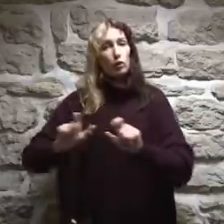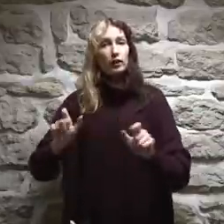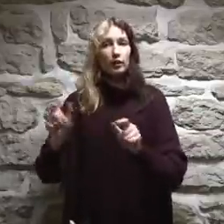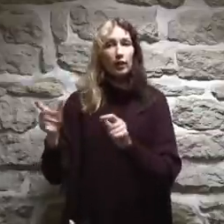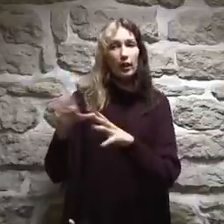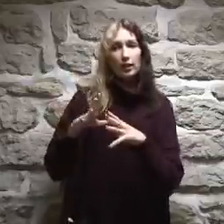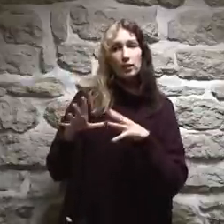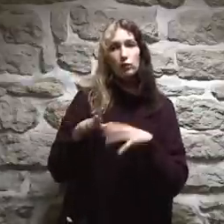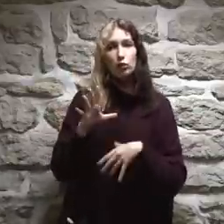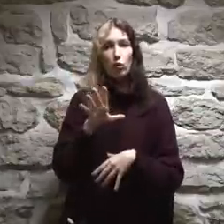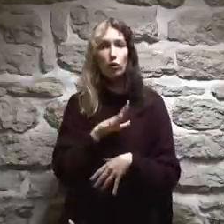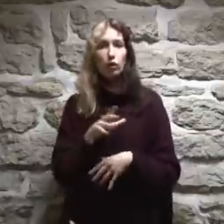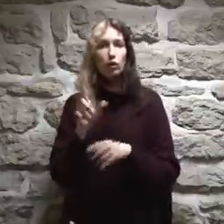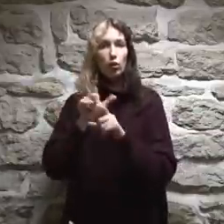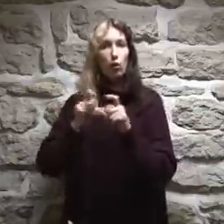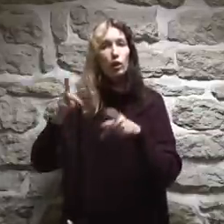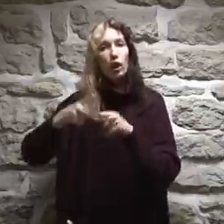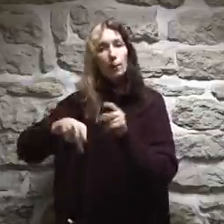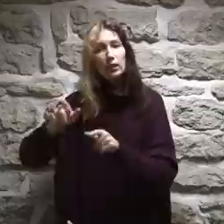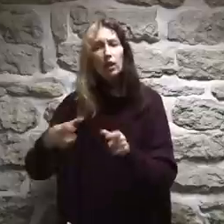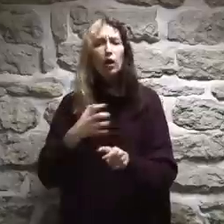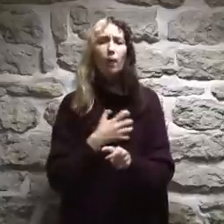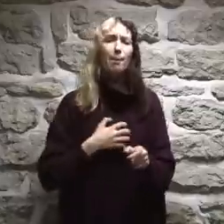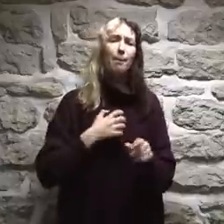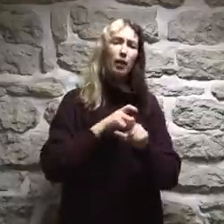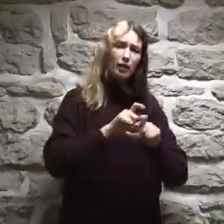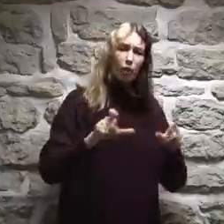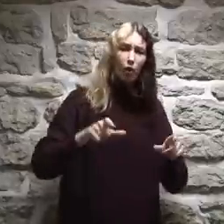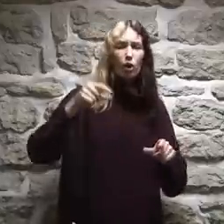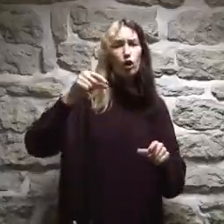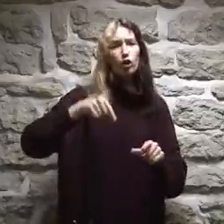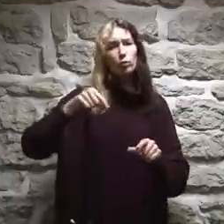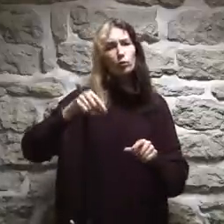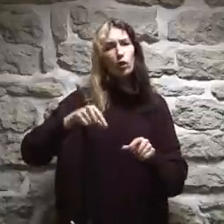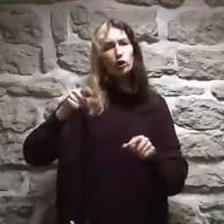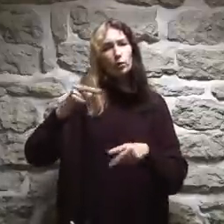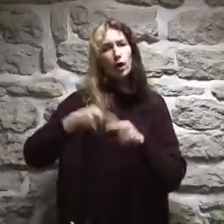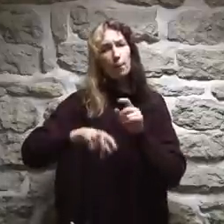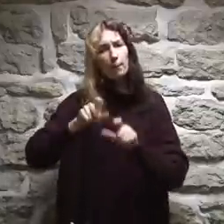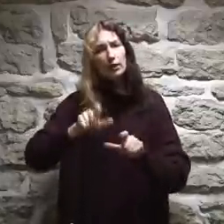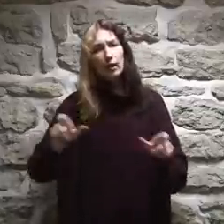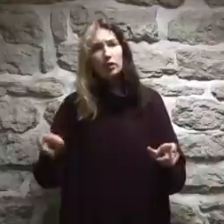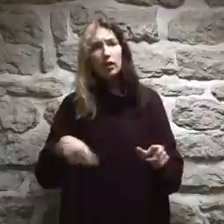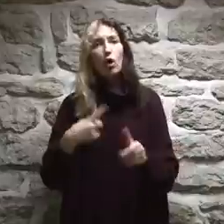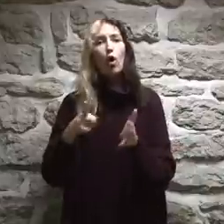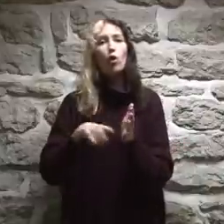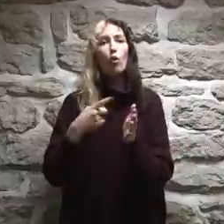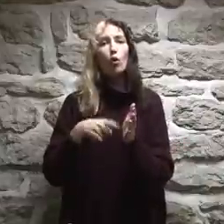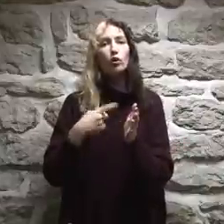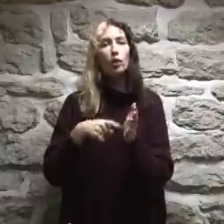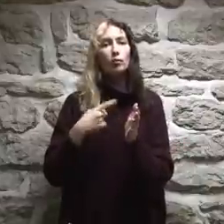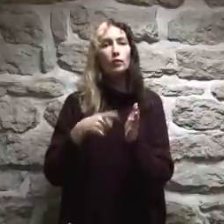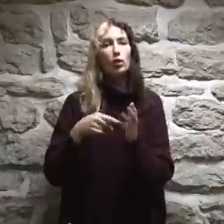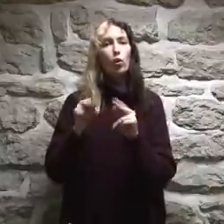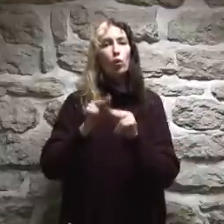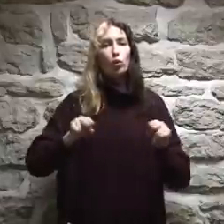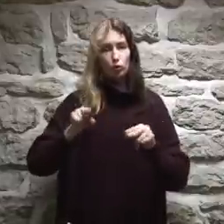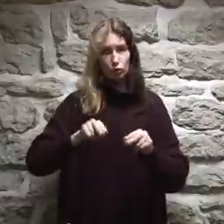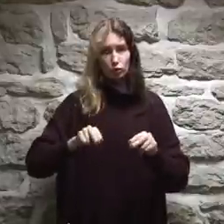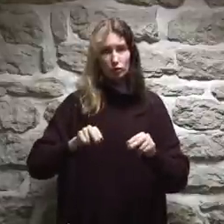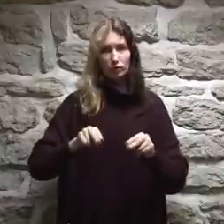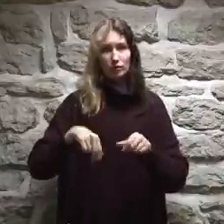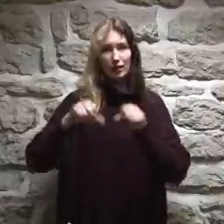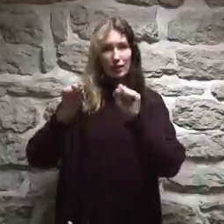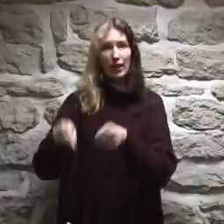valmistasime ette koolilõpetajatele, nii põhikoolilõpetajatele kui gümnaasiumilõpetajatele kordamiskursused eksami ainetes. Ja need läksid